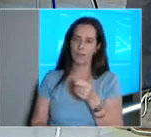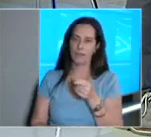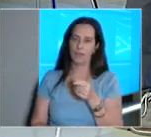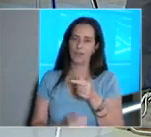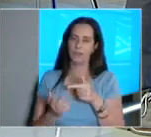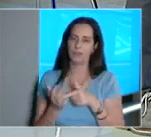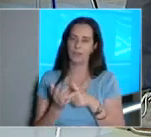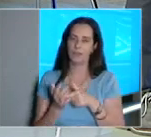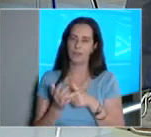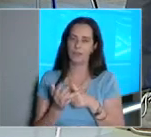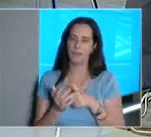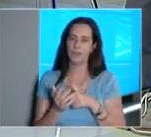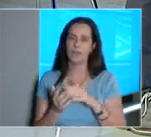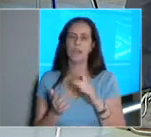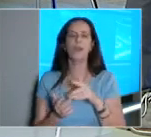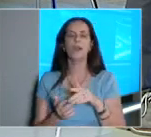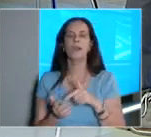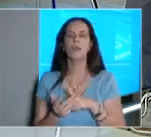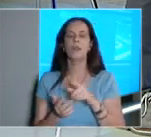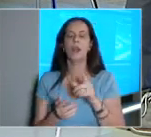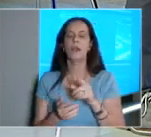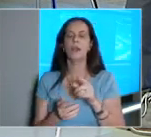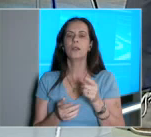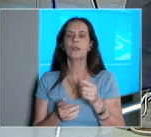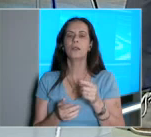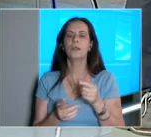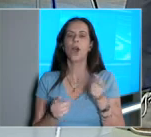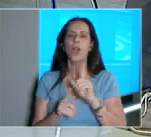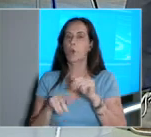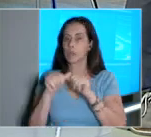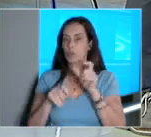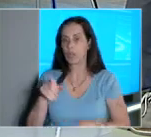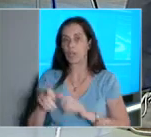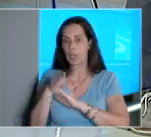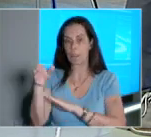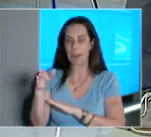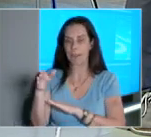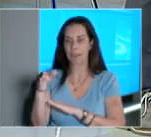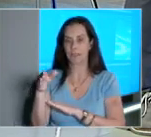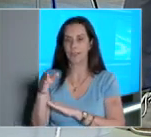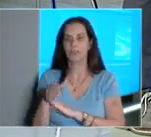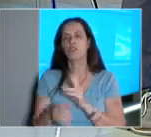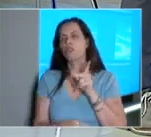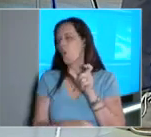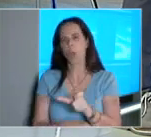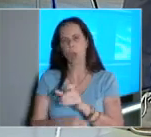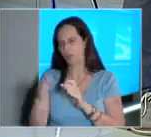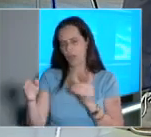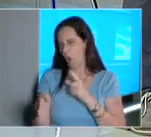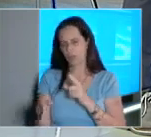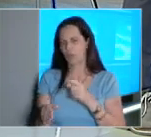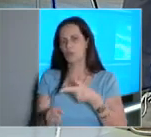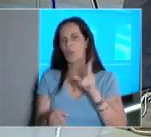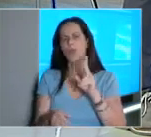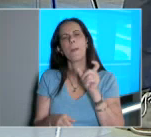לפחות במחוזות שאני מסתובב בו, לפחות אף פעם לא סמכו עליו שהוא איש ימין, או איש ככה שמחויב למחנה הלאומי,